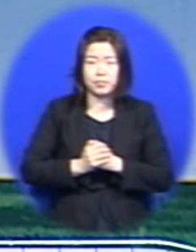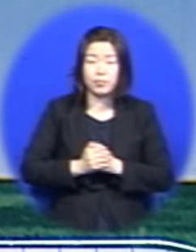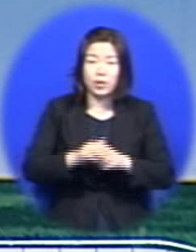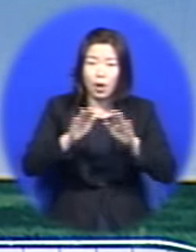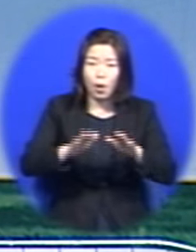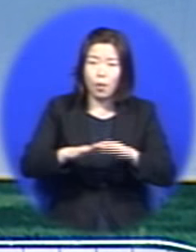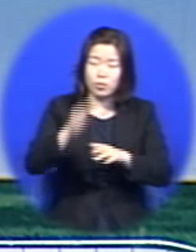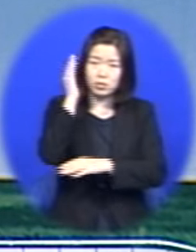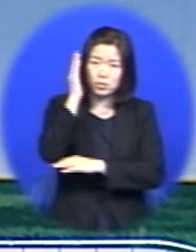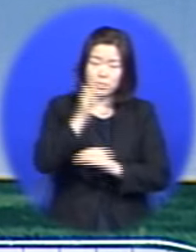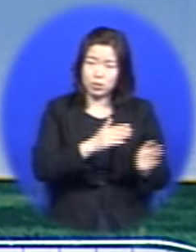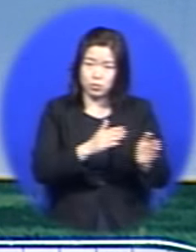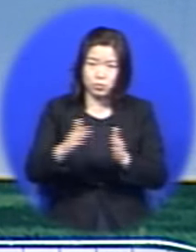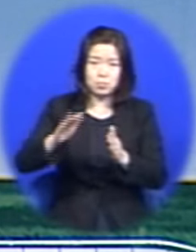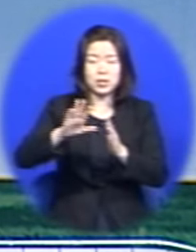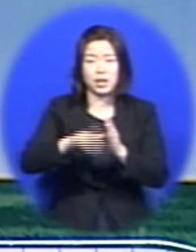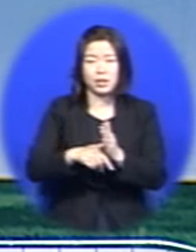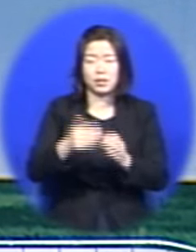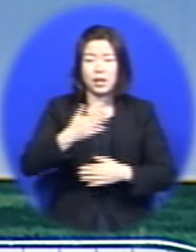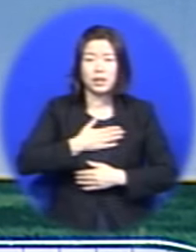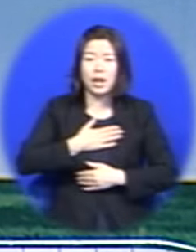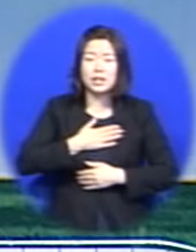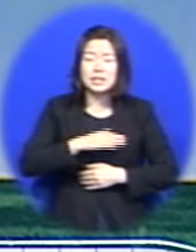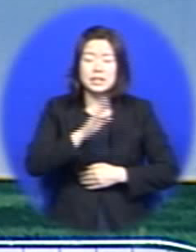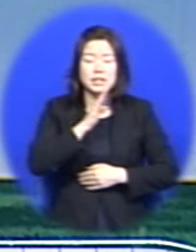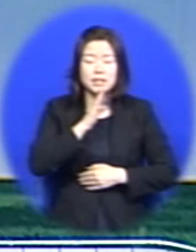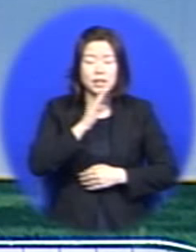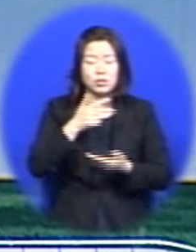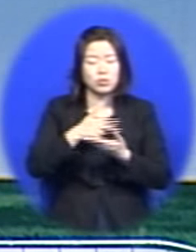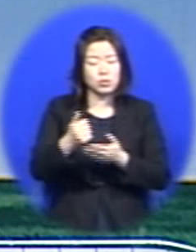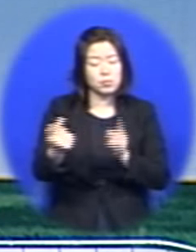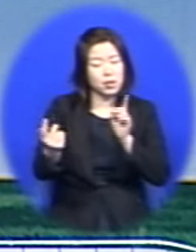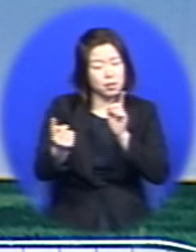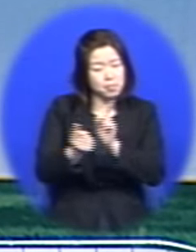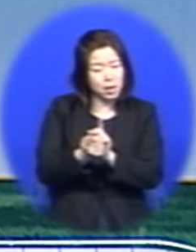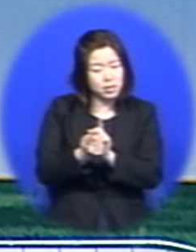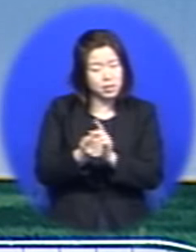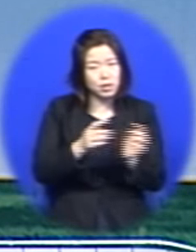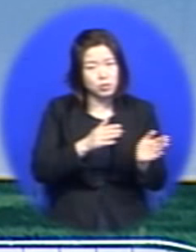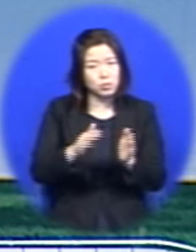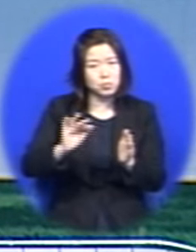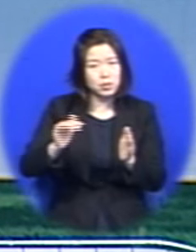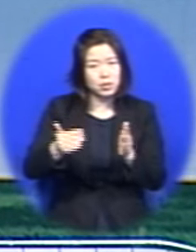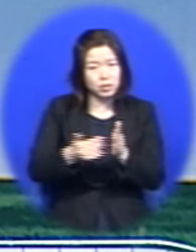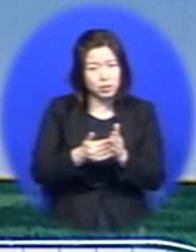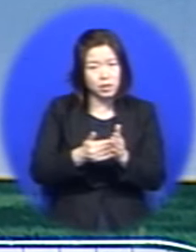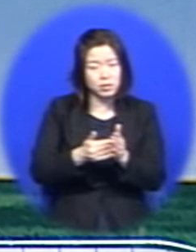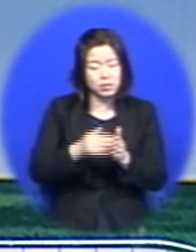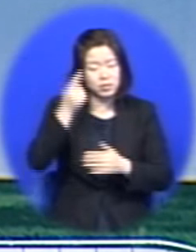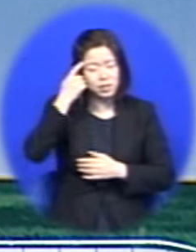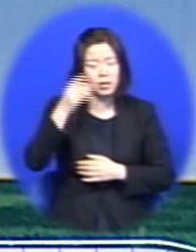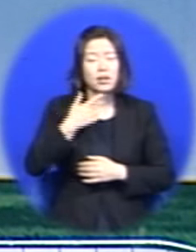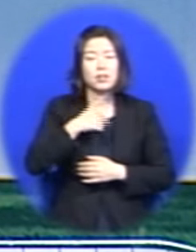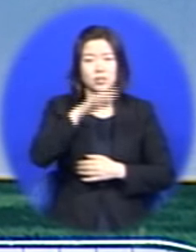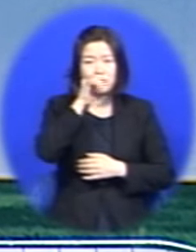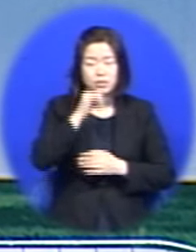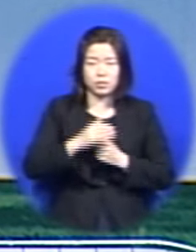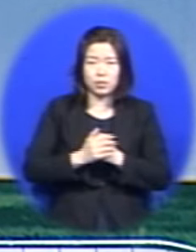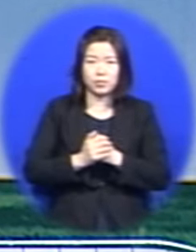오늘 설교를 준비하면서 나는 진정으로 주님을 맞이할 준비가 되었는지를 생각해 보게 됐습니다.